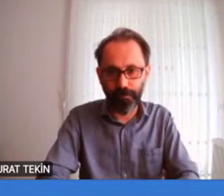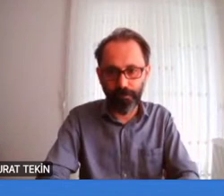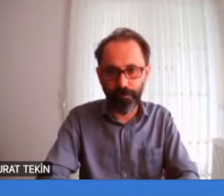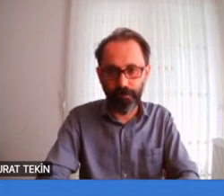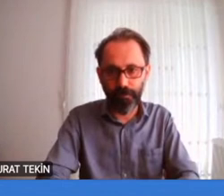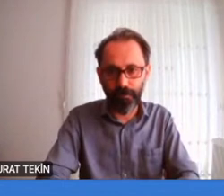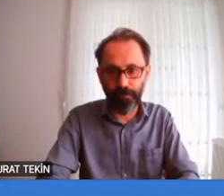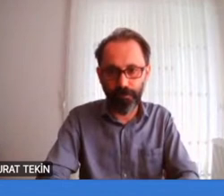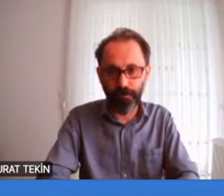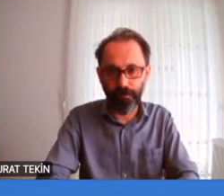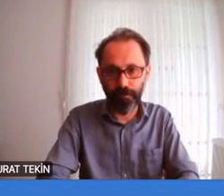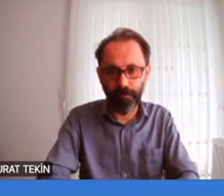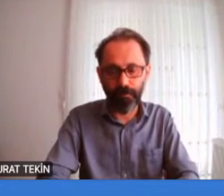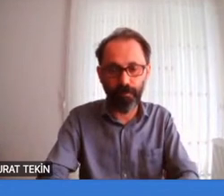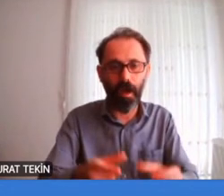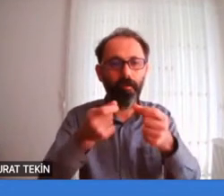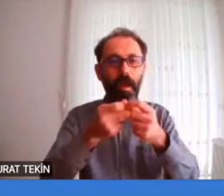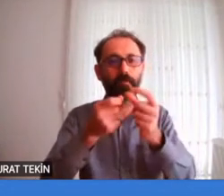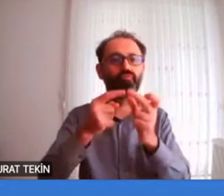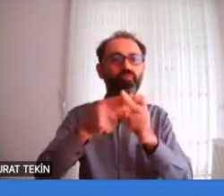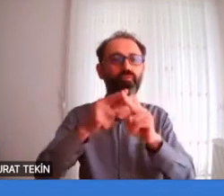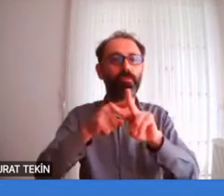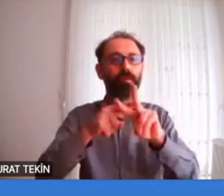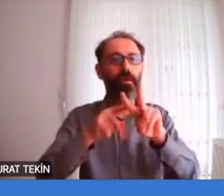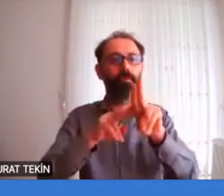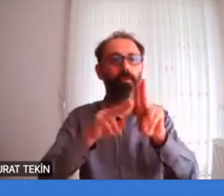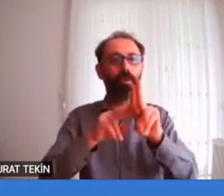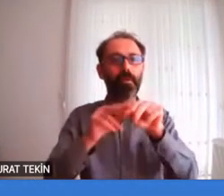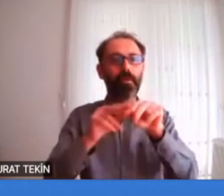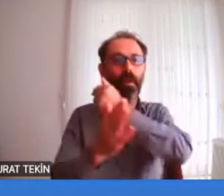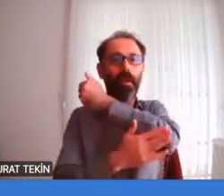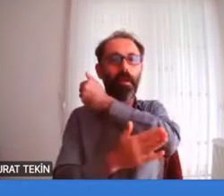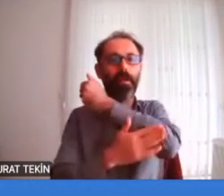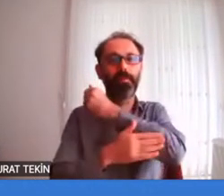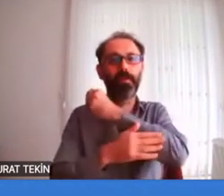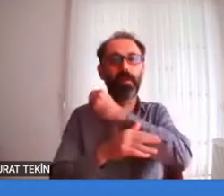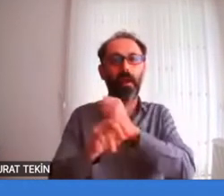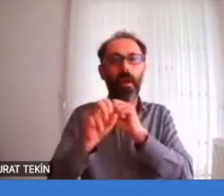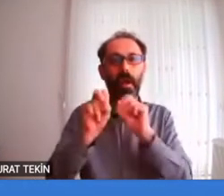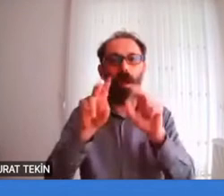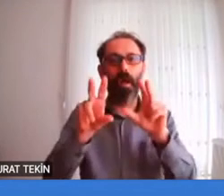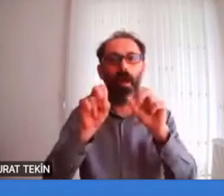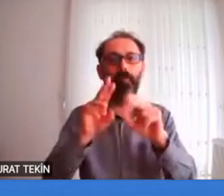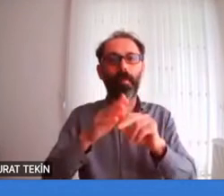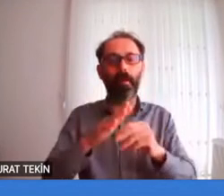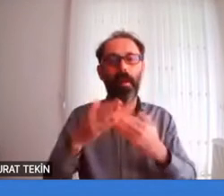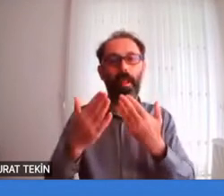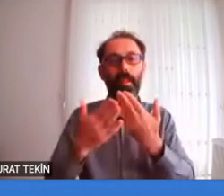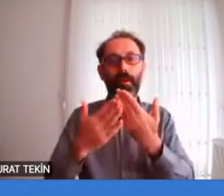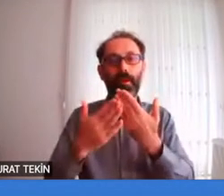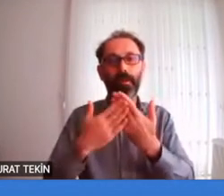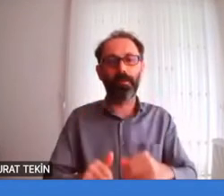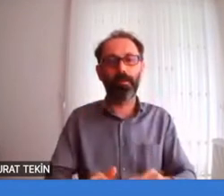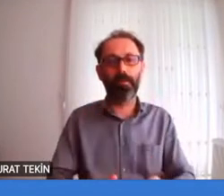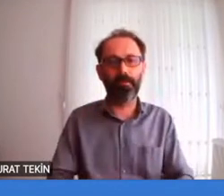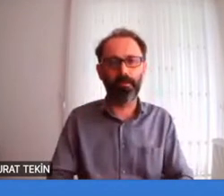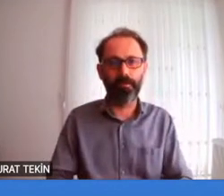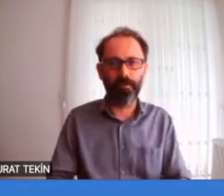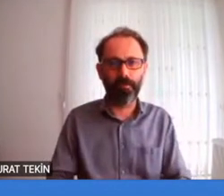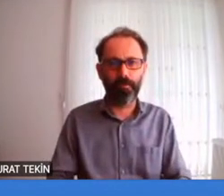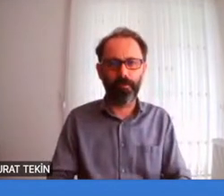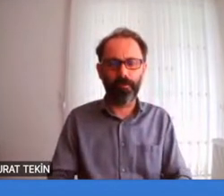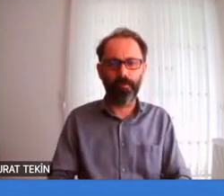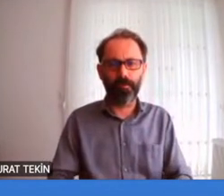Hayırlı yayınlar. Ben Burak Gülmez. Yardımcı aktör olarak buradayım. Kahramanmaraşlıyım. Bu branşın